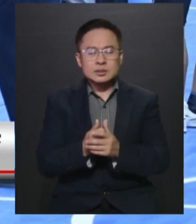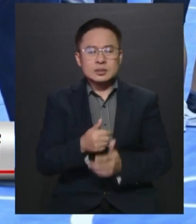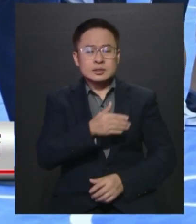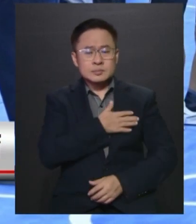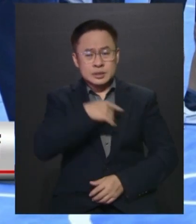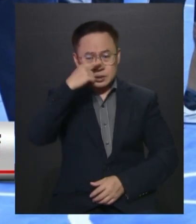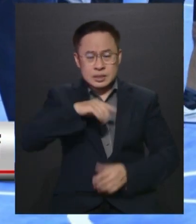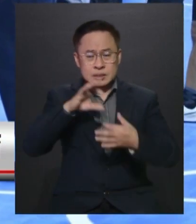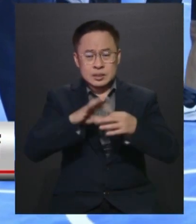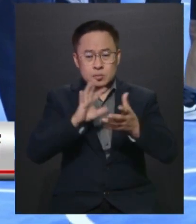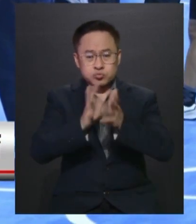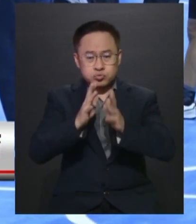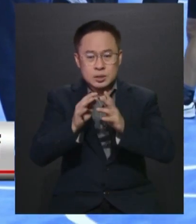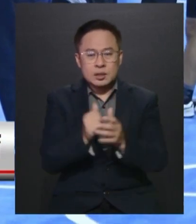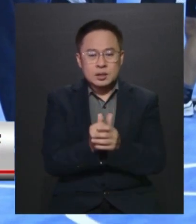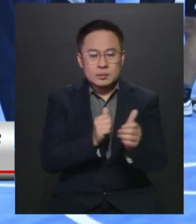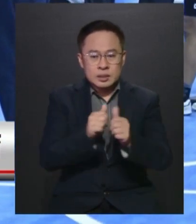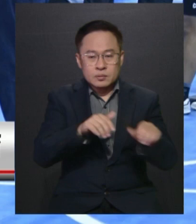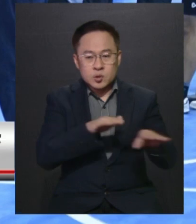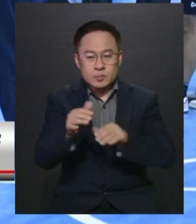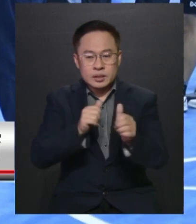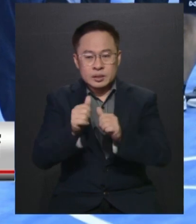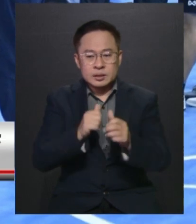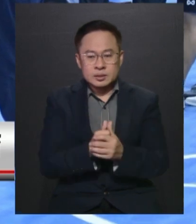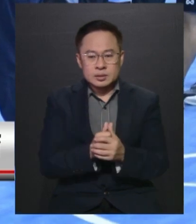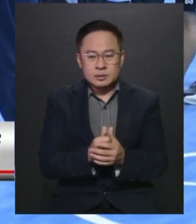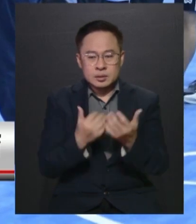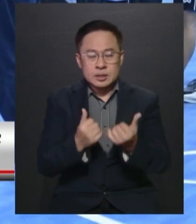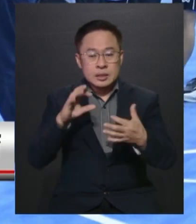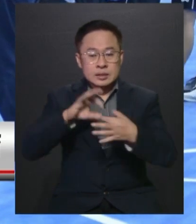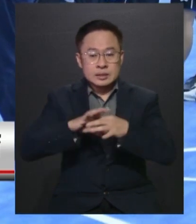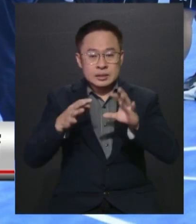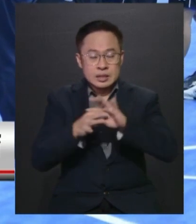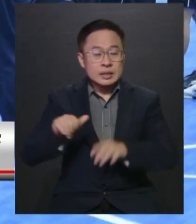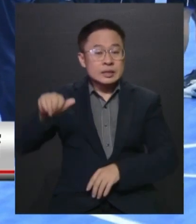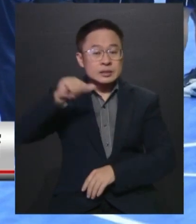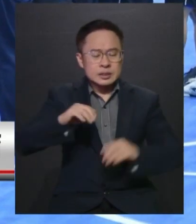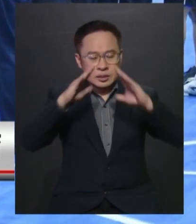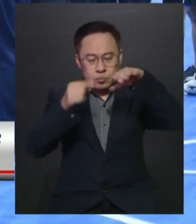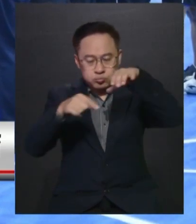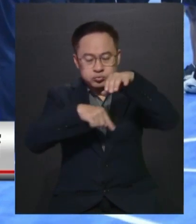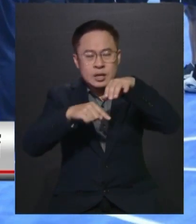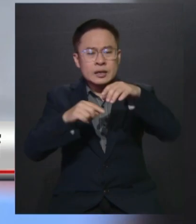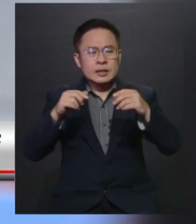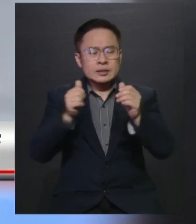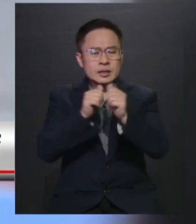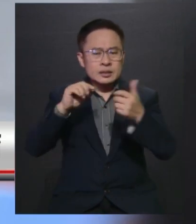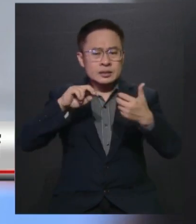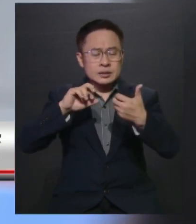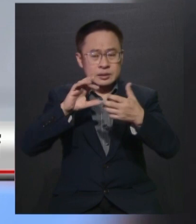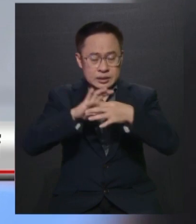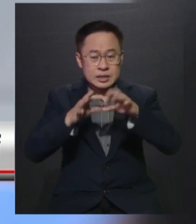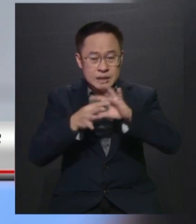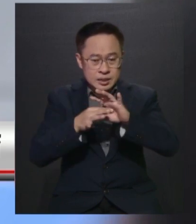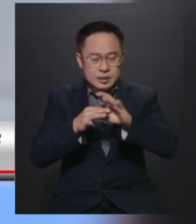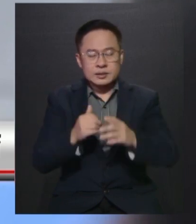กปรั่งดีครับผู้จัดการทีมฟุตซอลหญิงทีมชาติไทยนะครับแล้วก็มีนายกฤษดาสัจจกุลครับผู้ช่วยผู้จัดการทีมครับเดินทางมาร่วมชมการฝึกซ้อมของทัพ